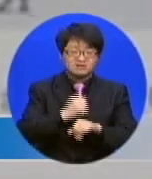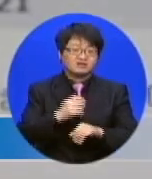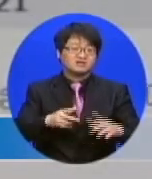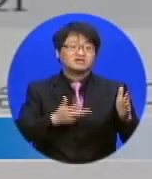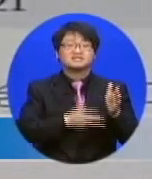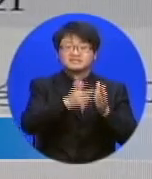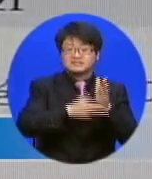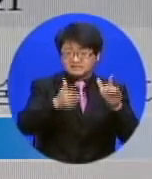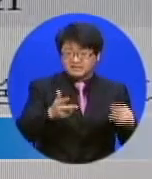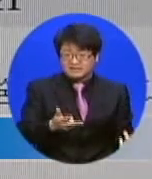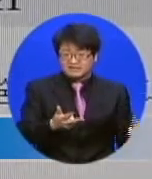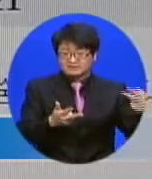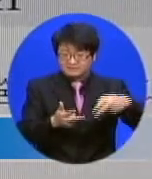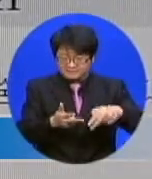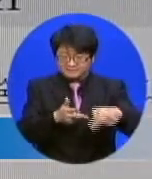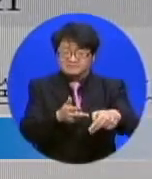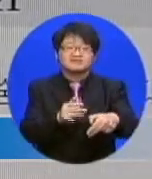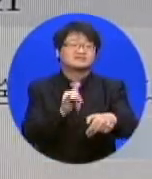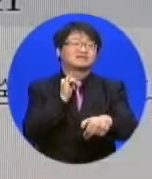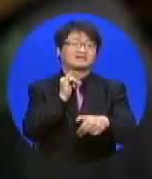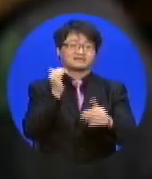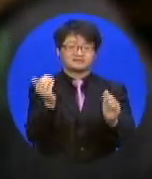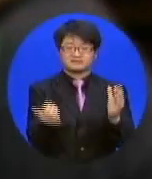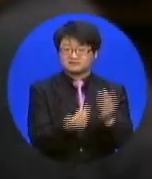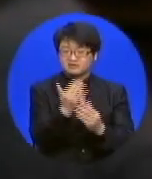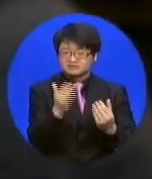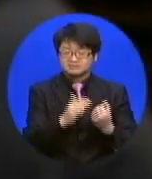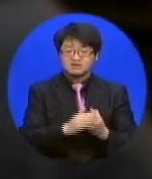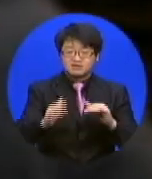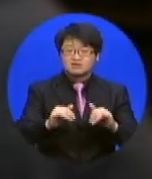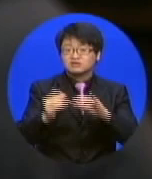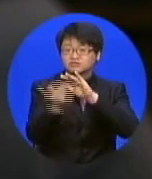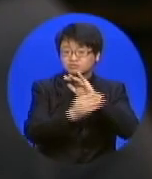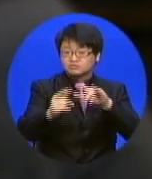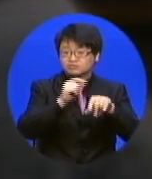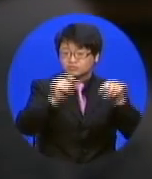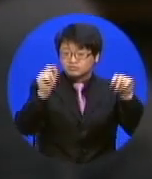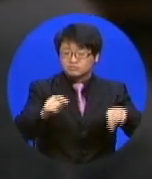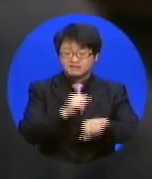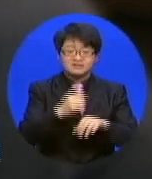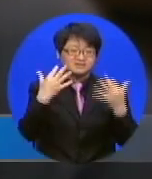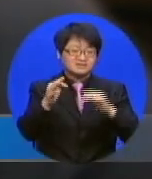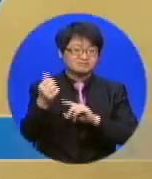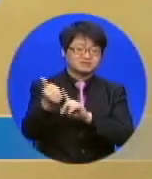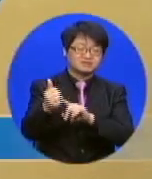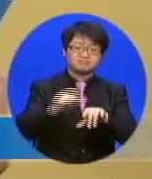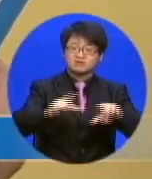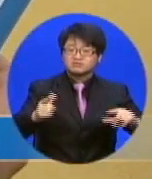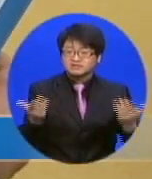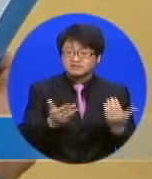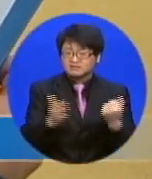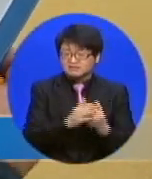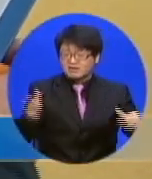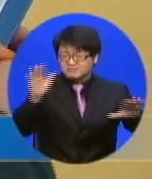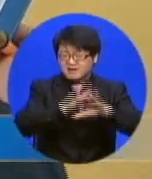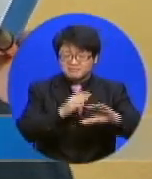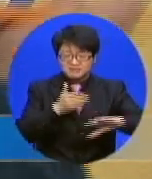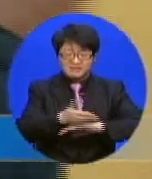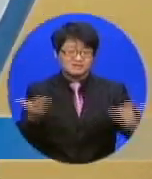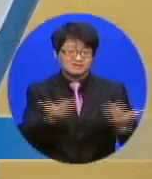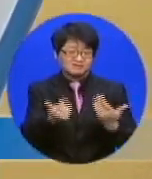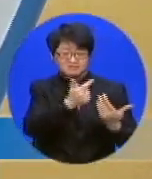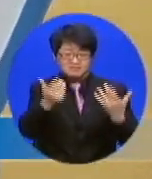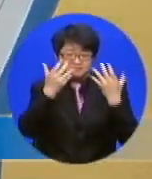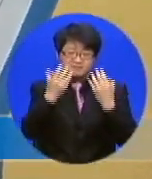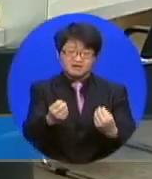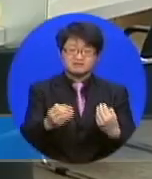던져 스스로 목숨을 끊는 일이 발생했습니다. 동료 공무원들에 따르면 김 씨는 평소 업무 처리를 위해 야근을 하는 경우가